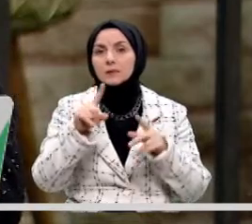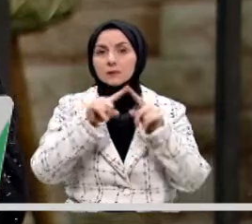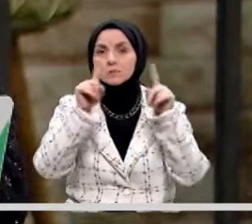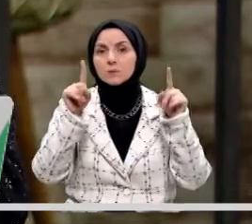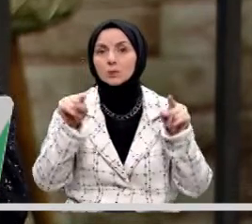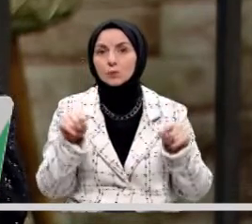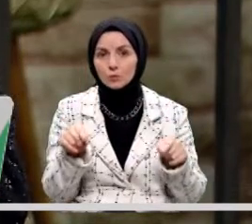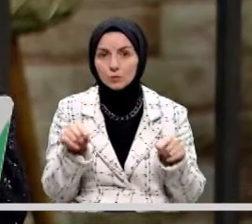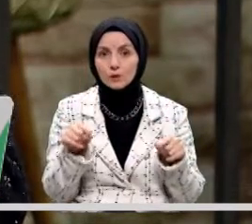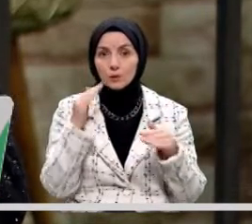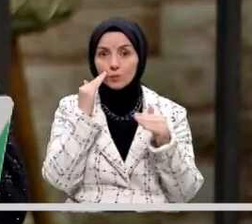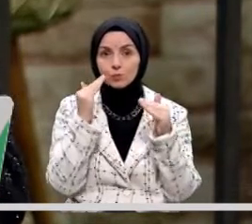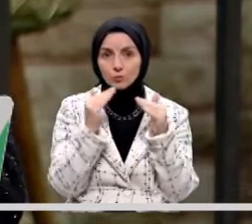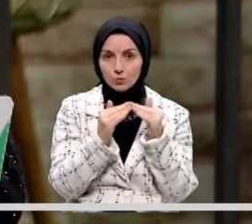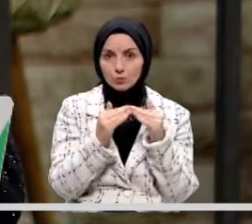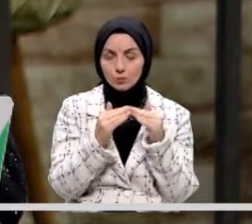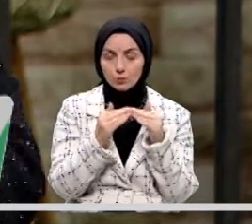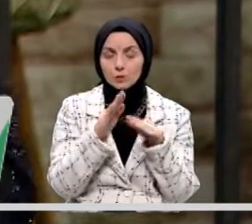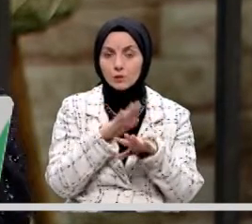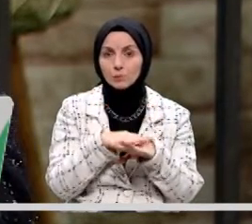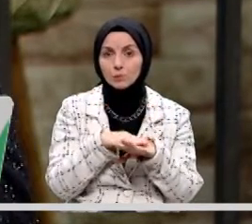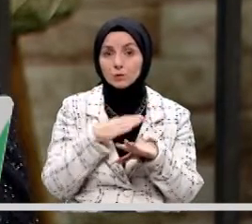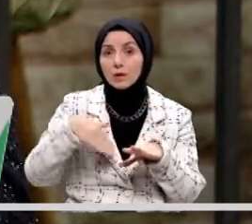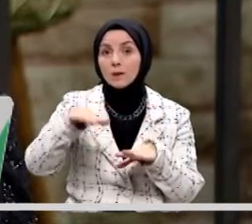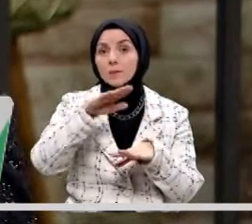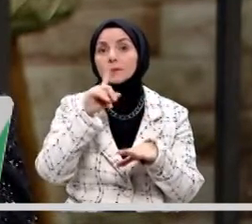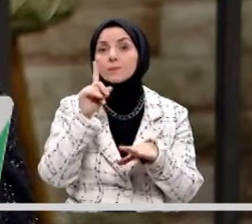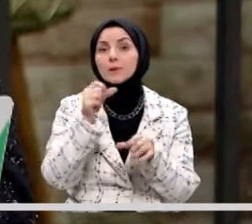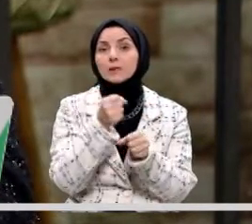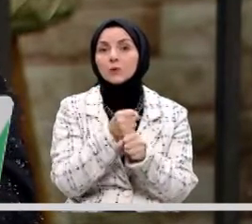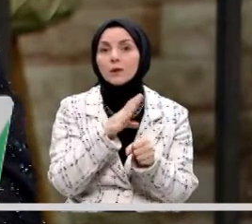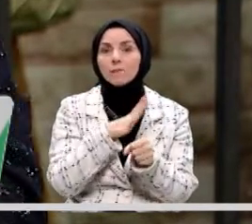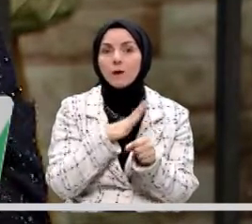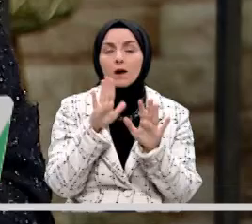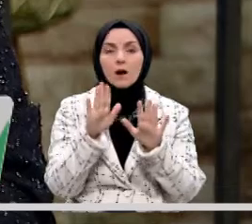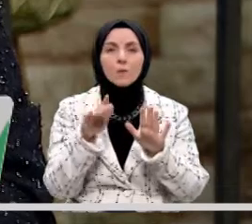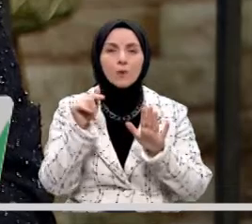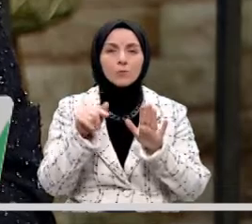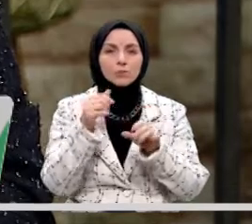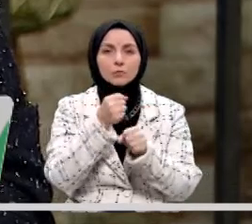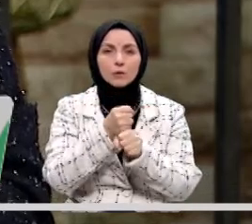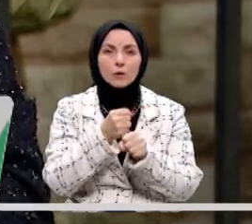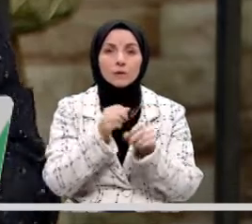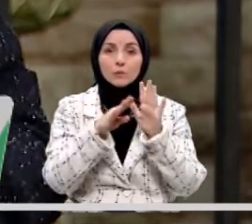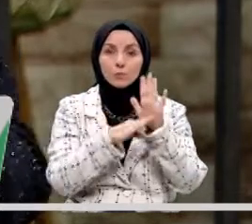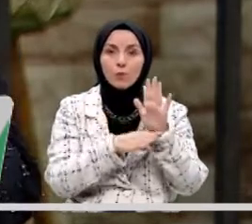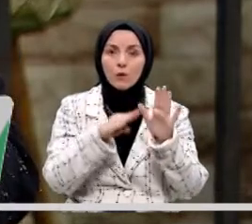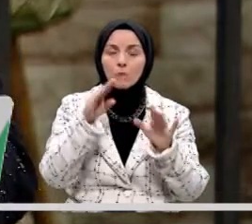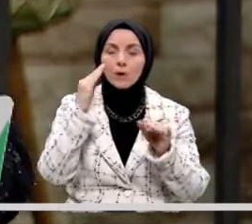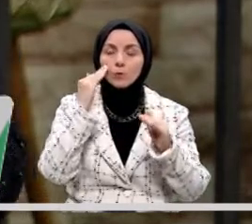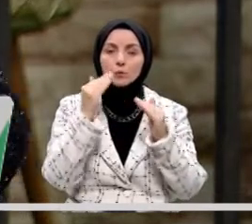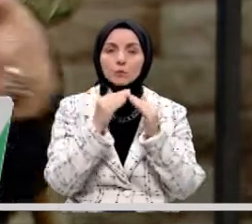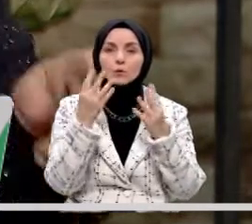değil mi Ama herkes hepimizin üzerine düşen görevler var ama bu görevlerimiz bizim yayıncılığa uygun olması gerekiyor değil mi Ben